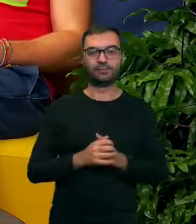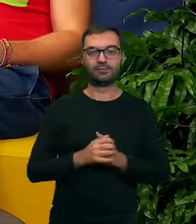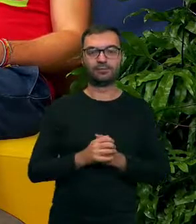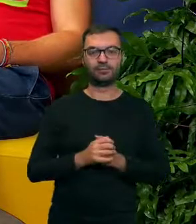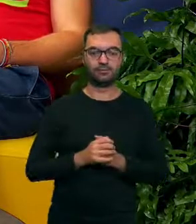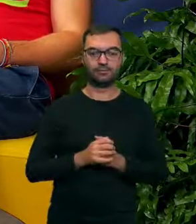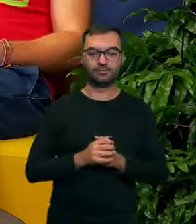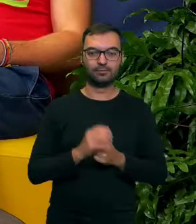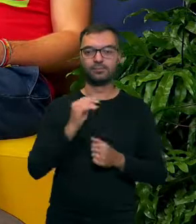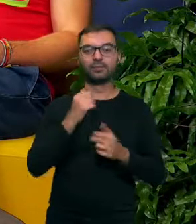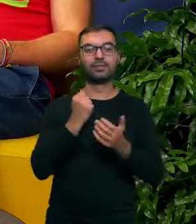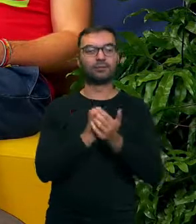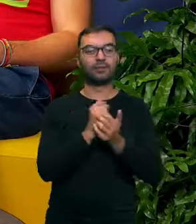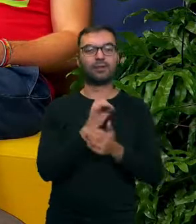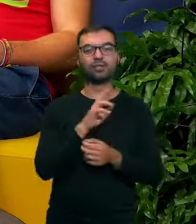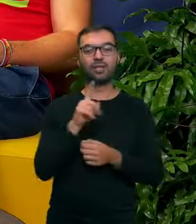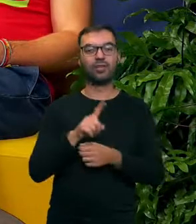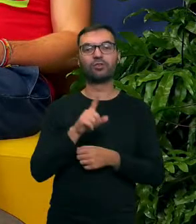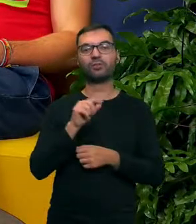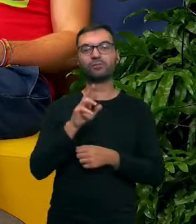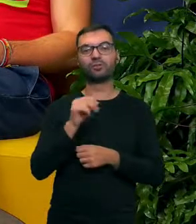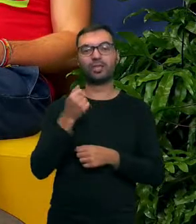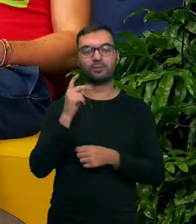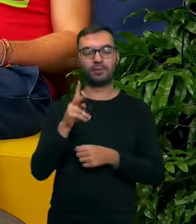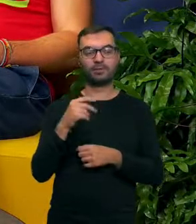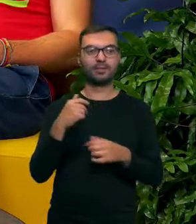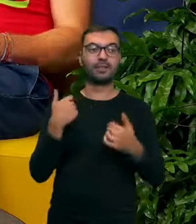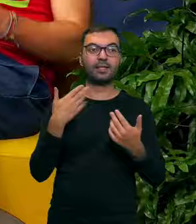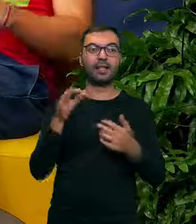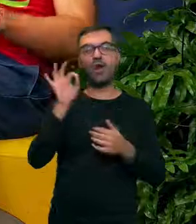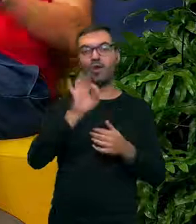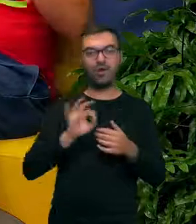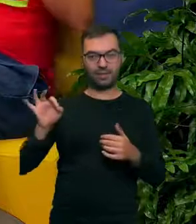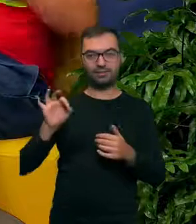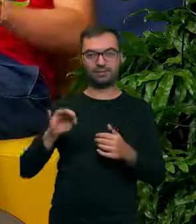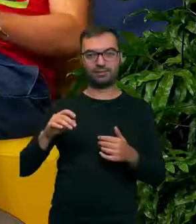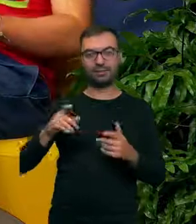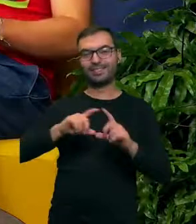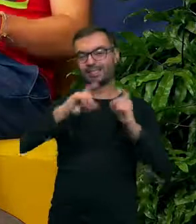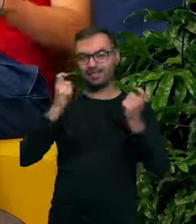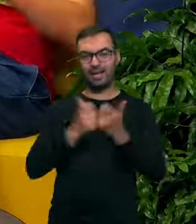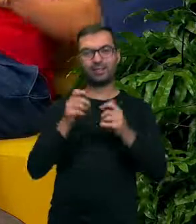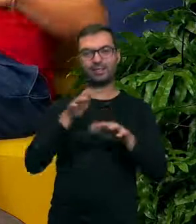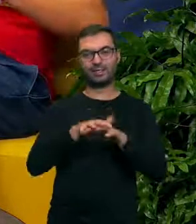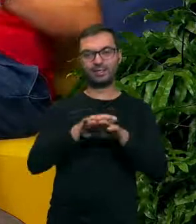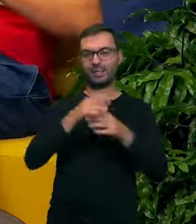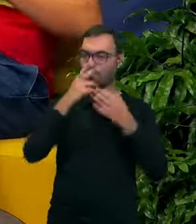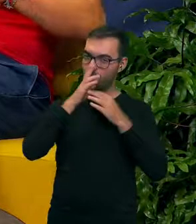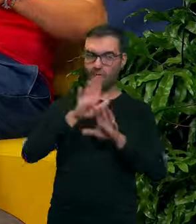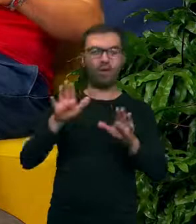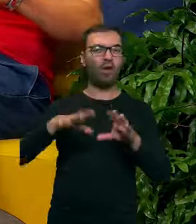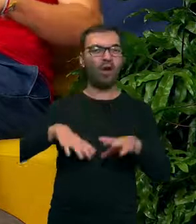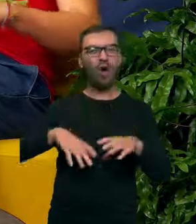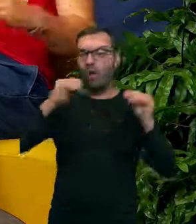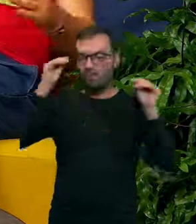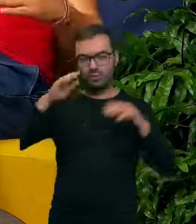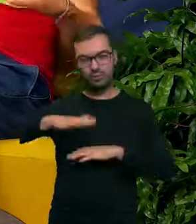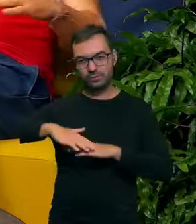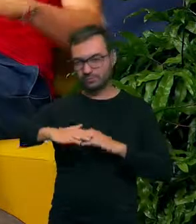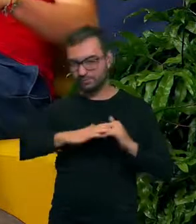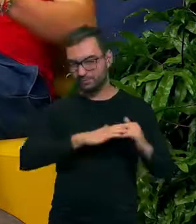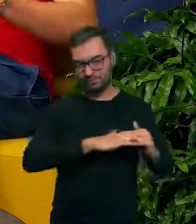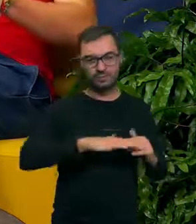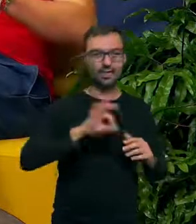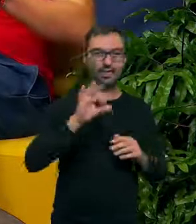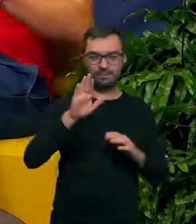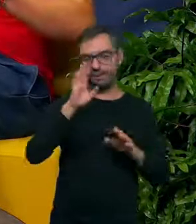tym sprawa Grzegorza Przemyka dawała możliwość pokazania całego tego systemu właśnie od samego spodu, od tego